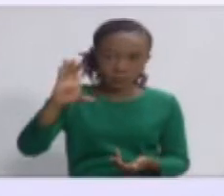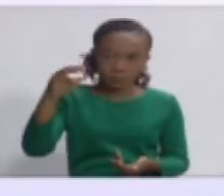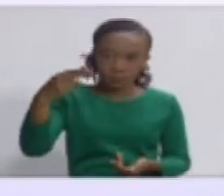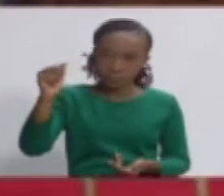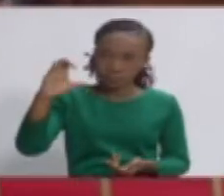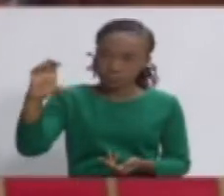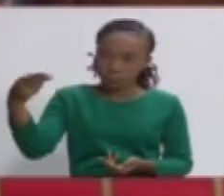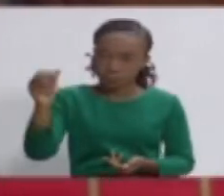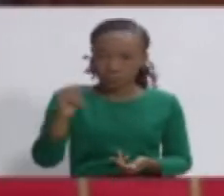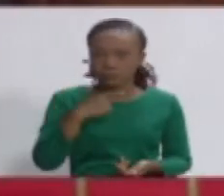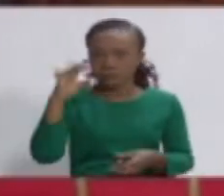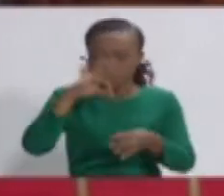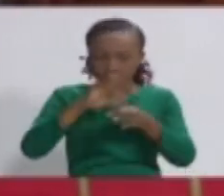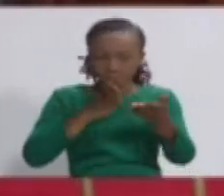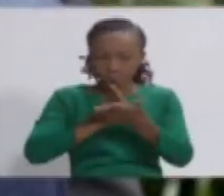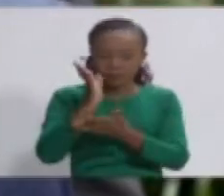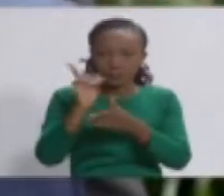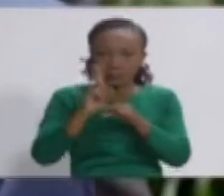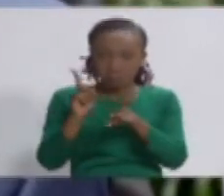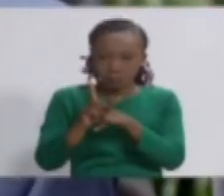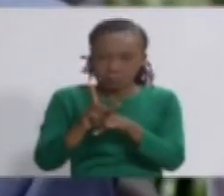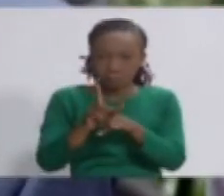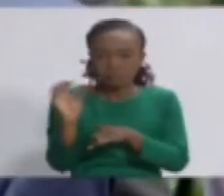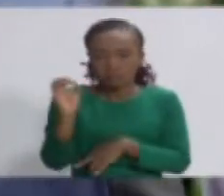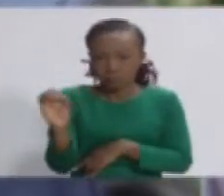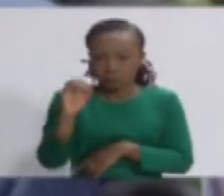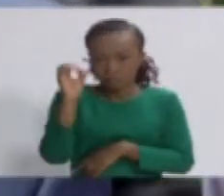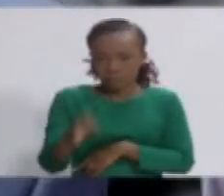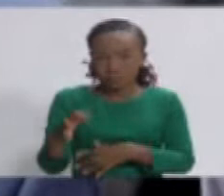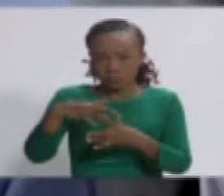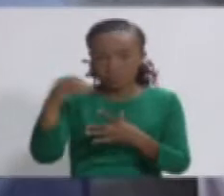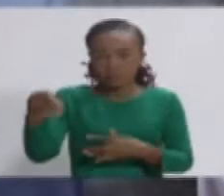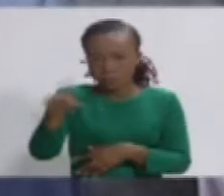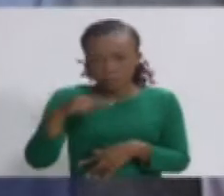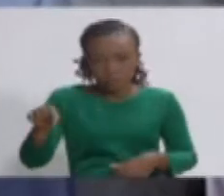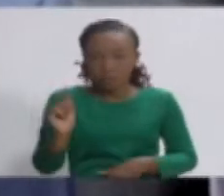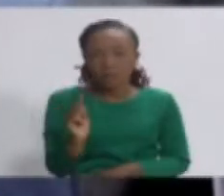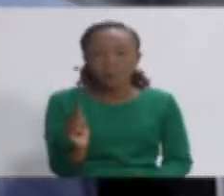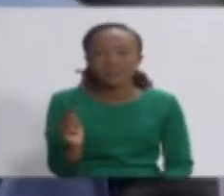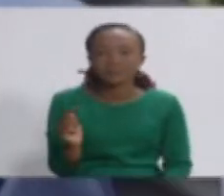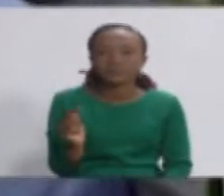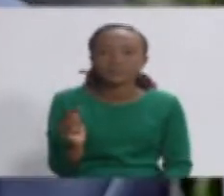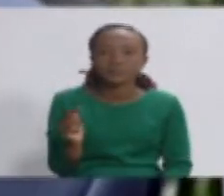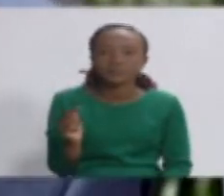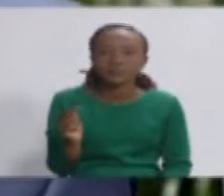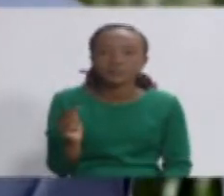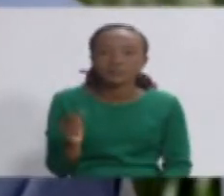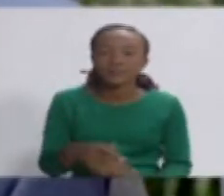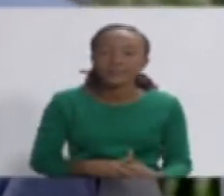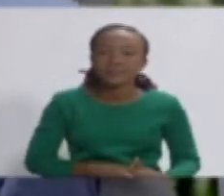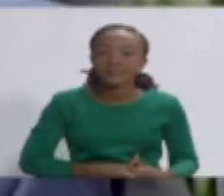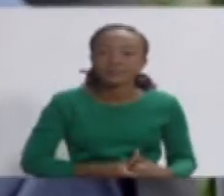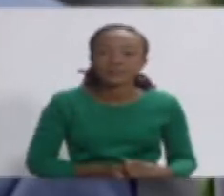anaweza kuwa uchaguzi haukuwa haki na usawa. If you tell Chacha that we are advertising the position today, we are shortlisting